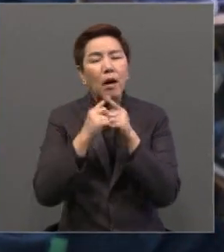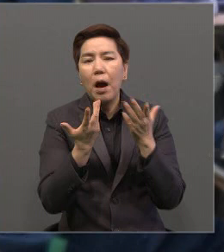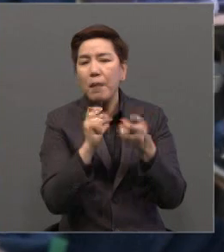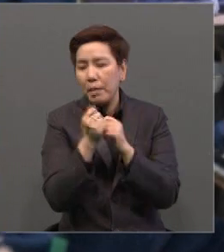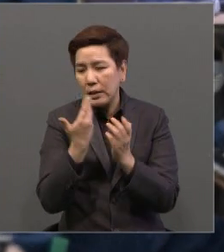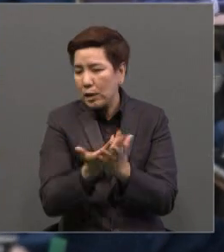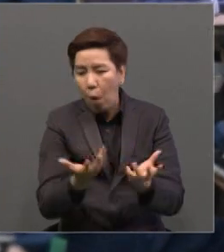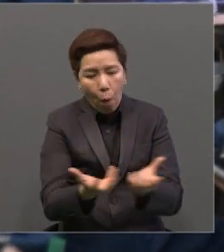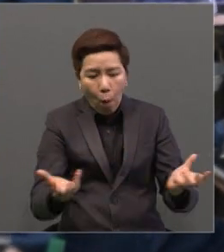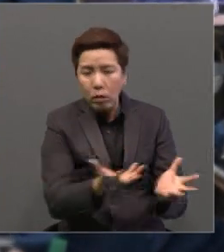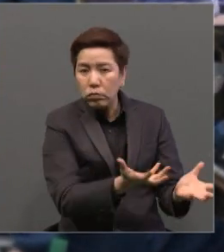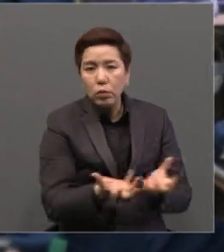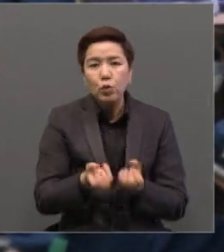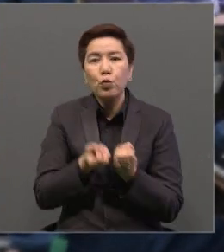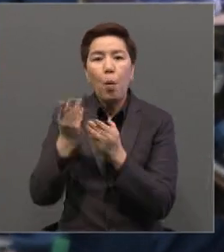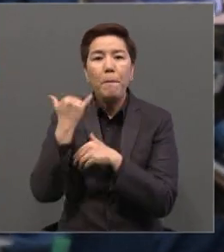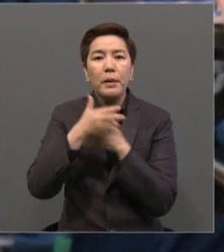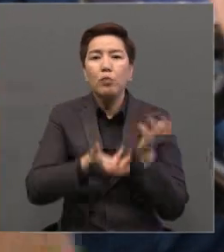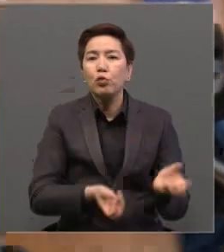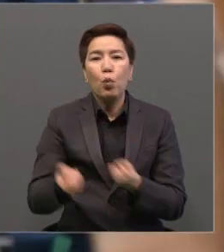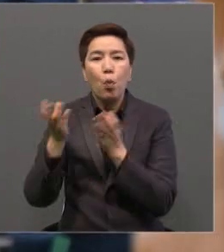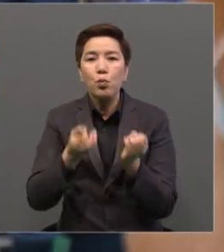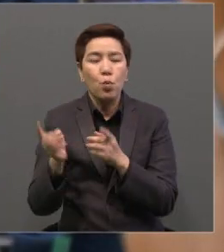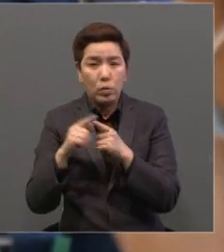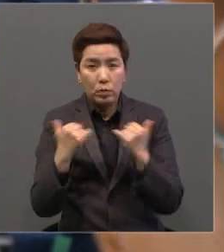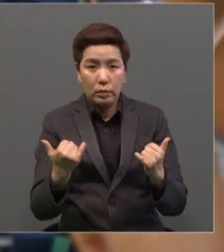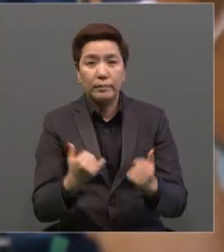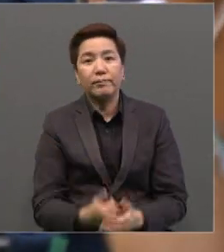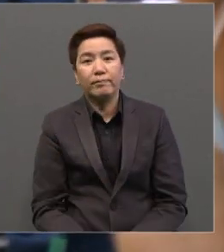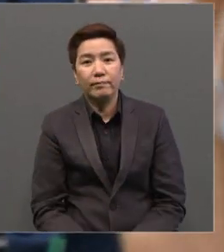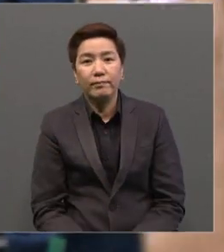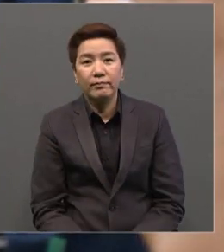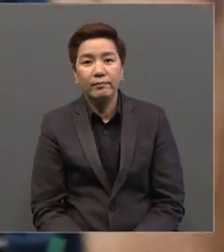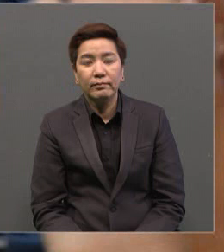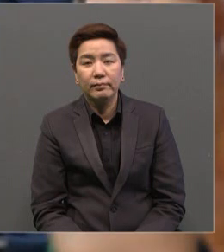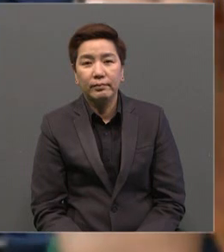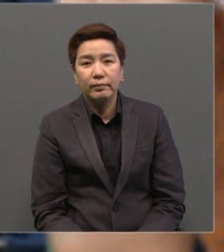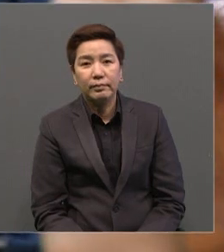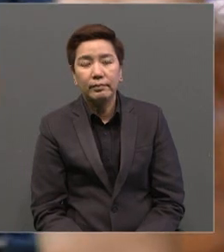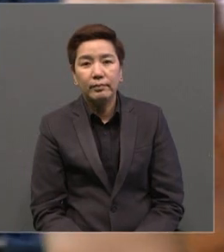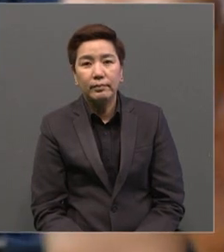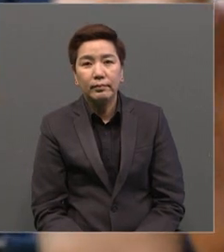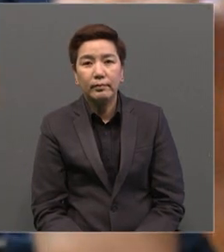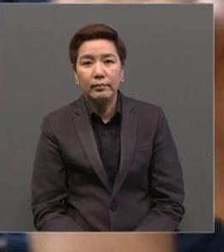าไปซื้อเป็นสินค้าแล้วก็ส่งออกไปต่างประเทศแบบนี้เป็นต้นครับ